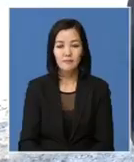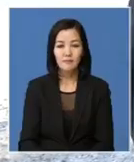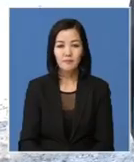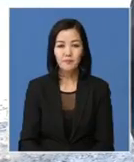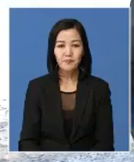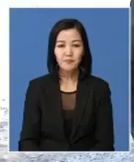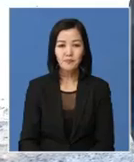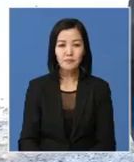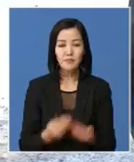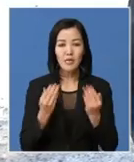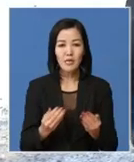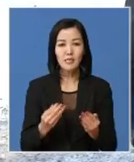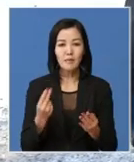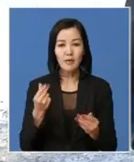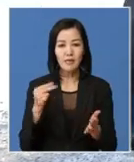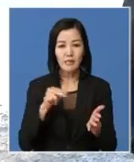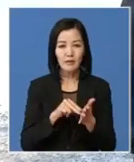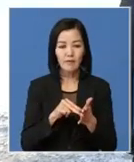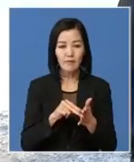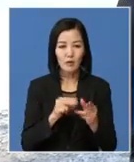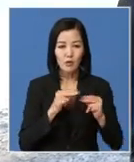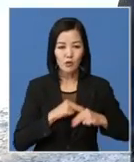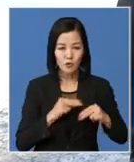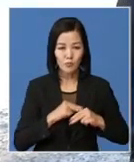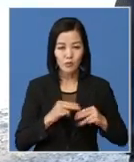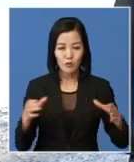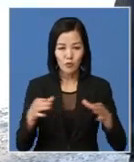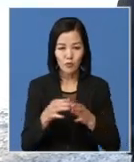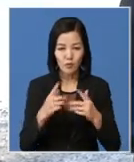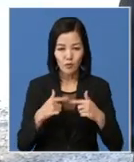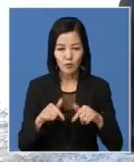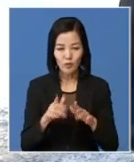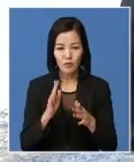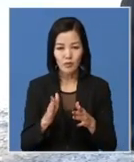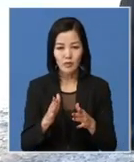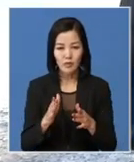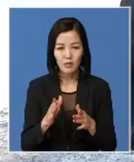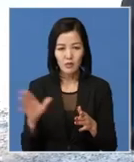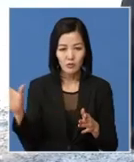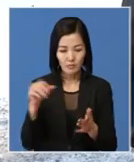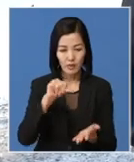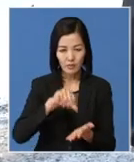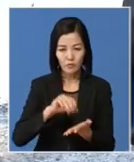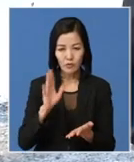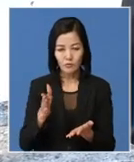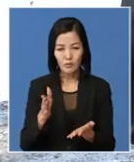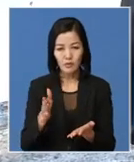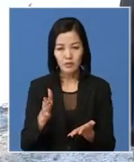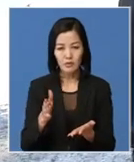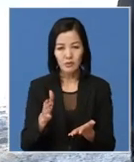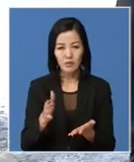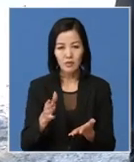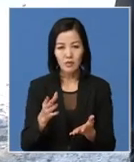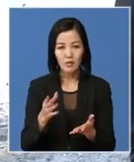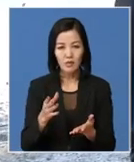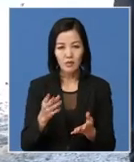По тарифам қазір рабочая группа құрылды. Вот сендер, скорее всего, сол рабочая группаны мүшесіндер бәрін. Енді түсір деп